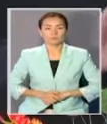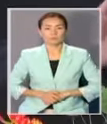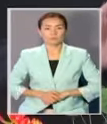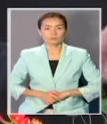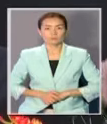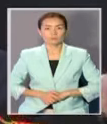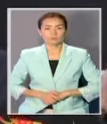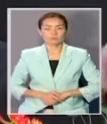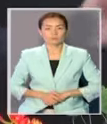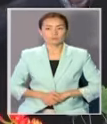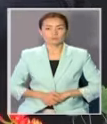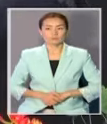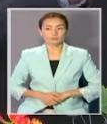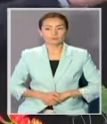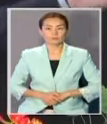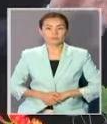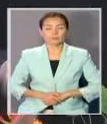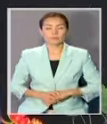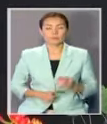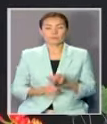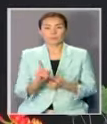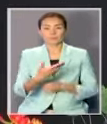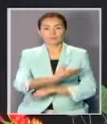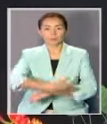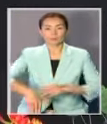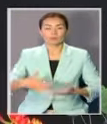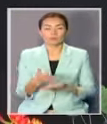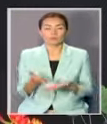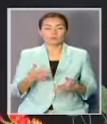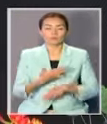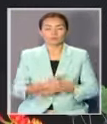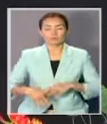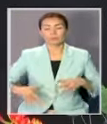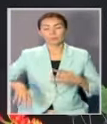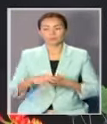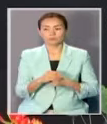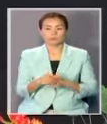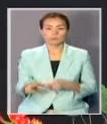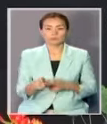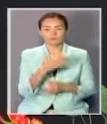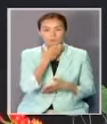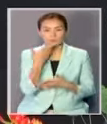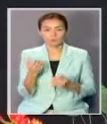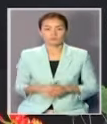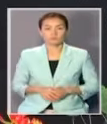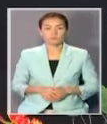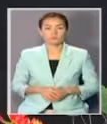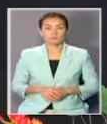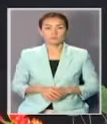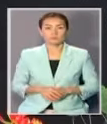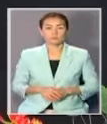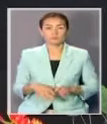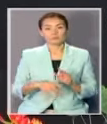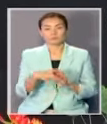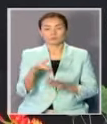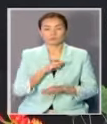біз. Кіргенінен бастап, анау ұзына бойы бір көше, қалған көшелерінің бәрінде тас жол жоқ. Бірақ қазір мердігер